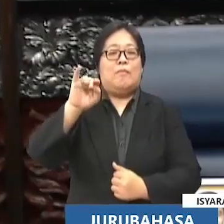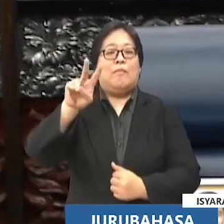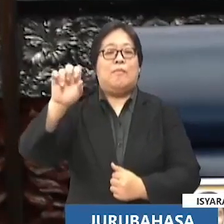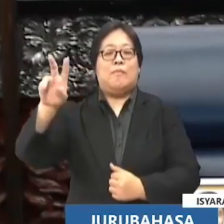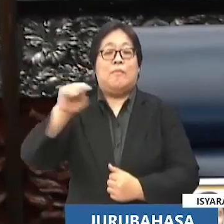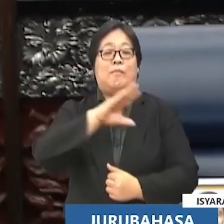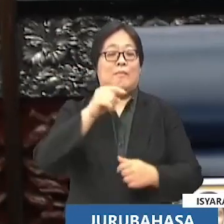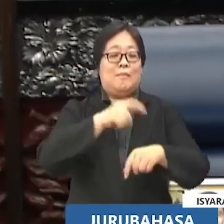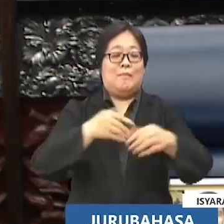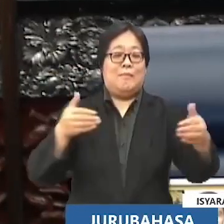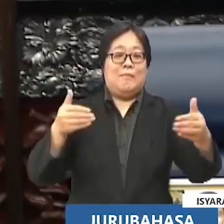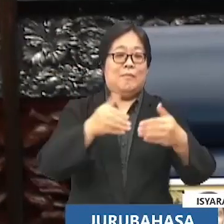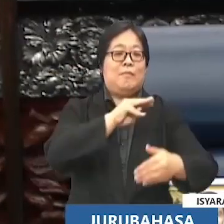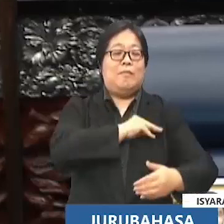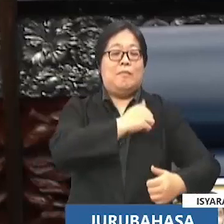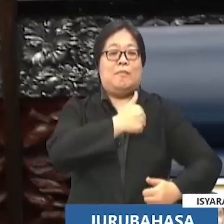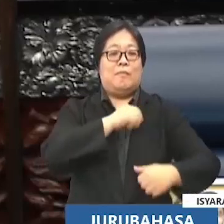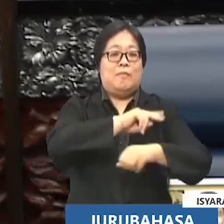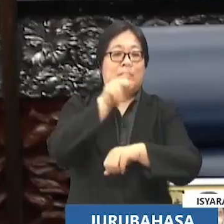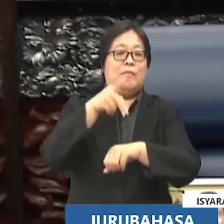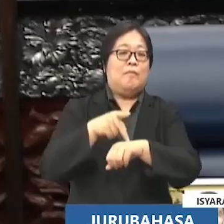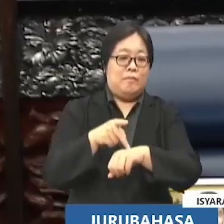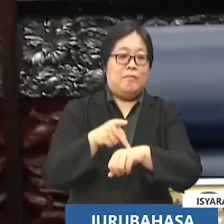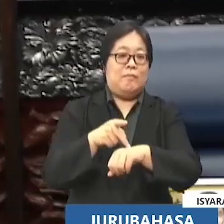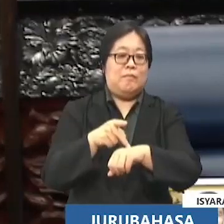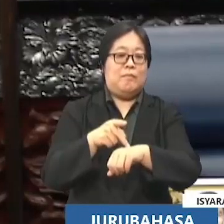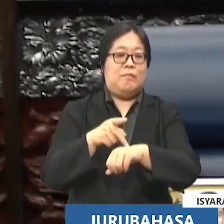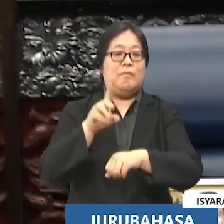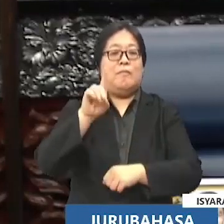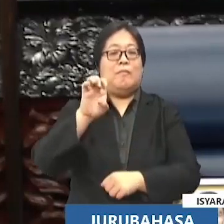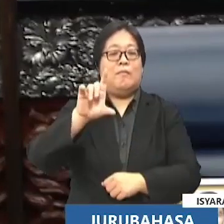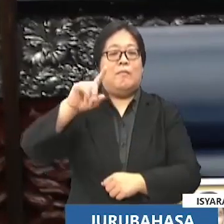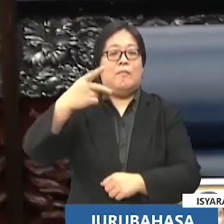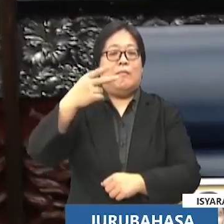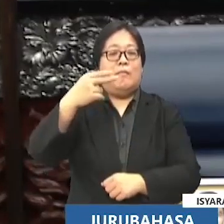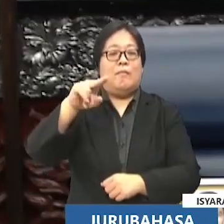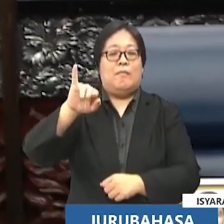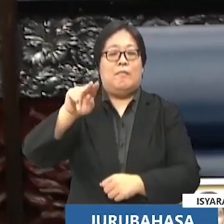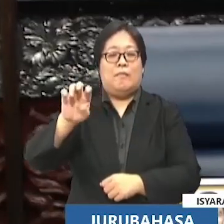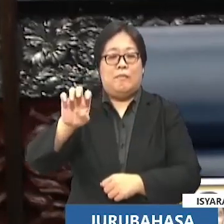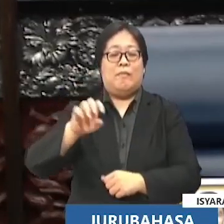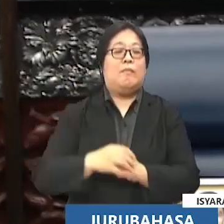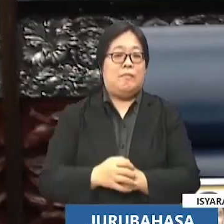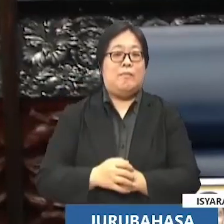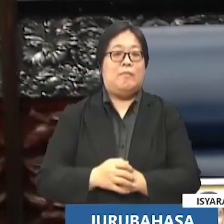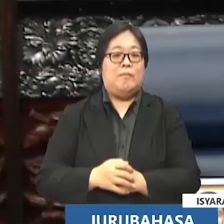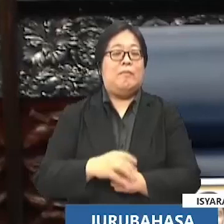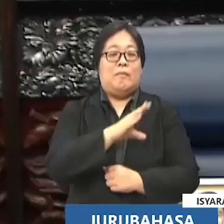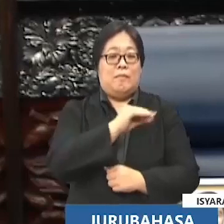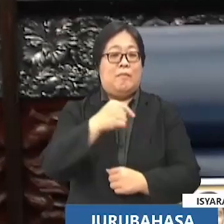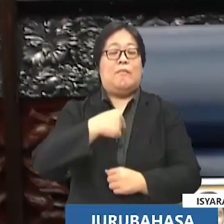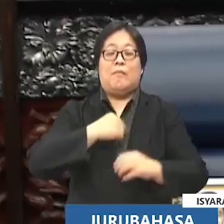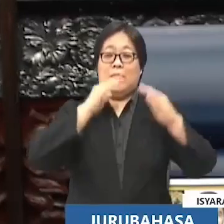masa terdekat ini, Menteri Pertahanan Filipina, Delphine Lorenzana, yang sama sekali saya